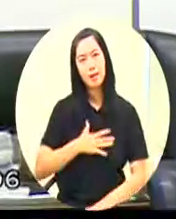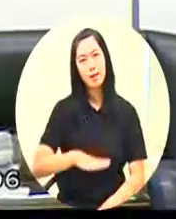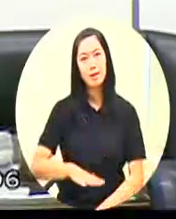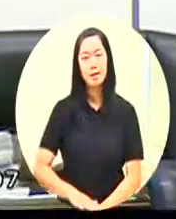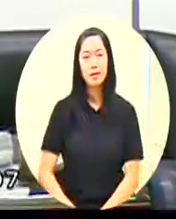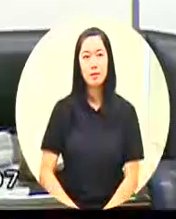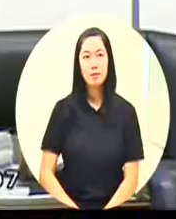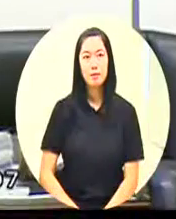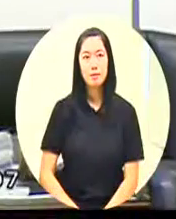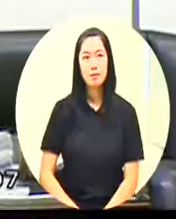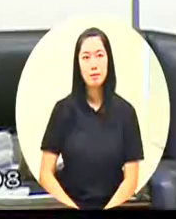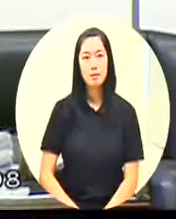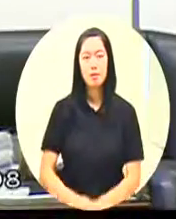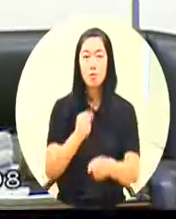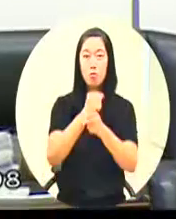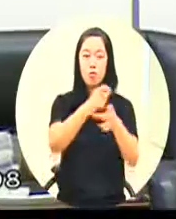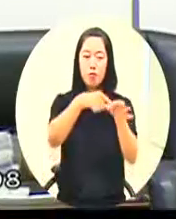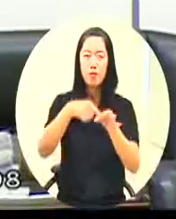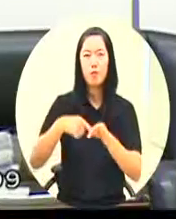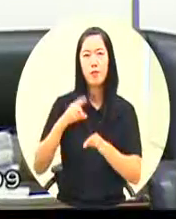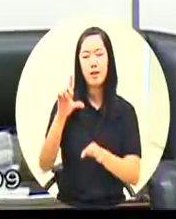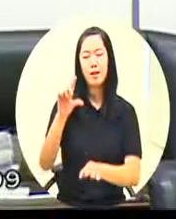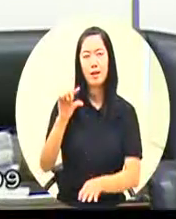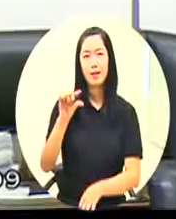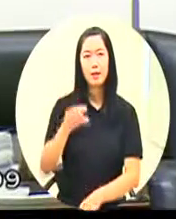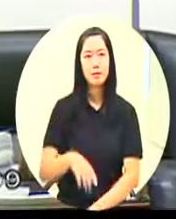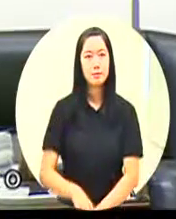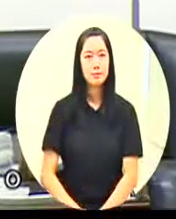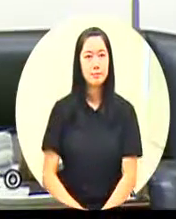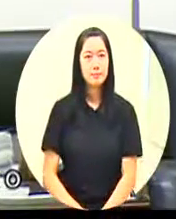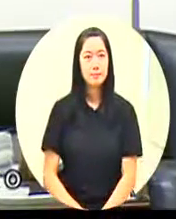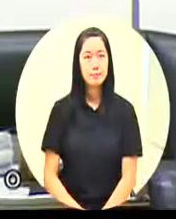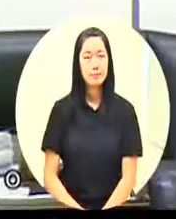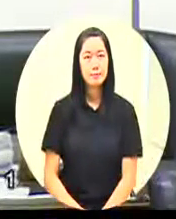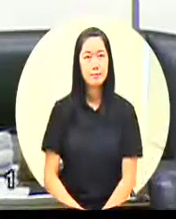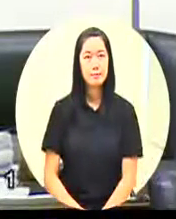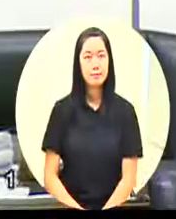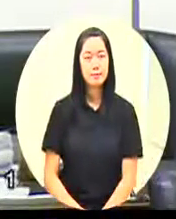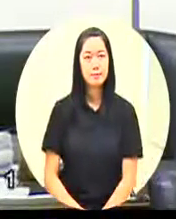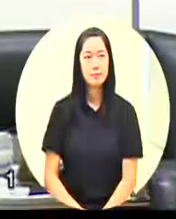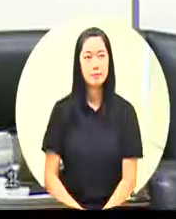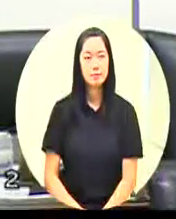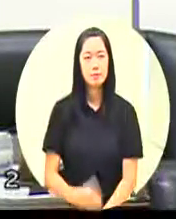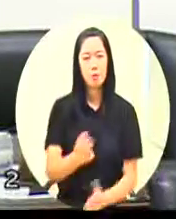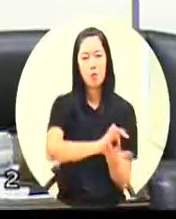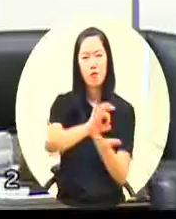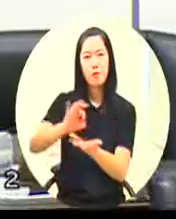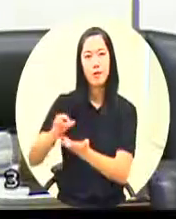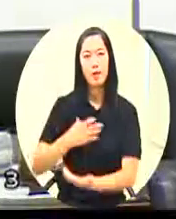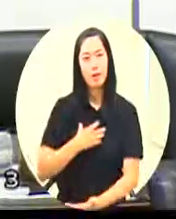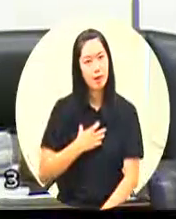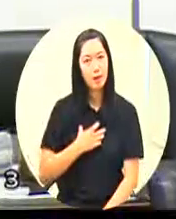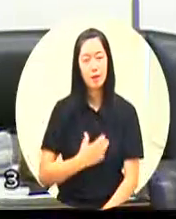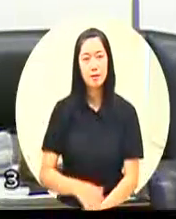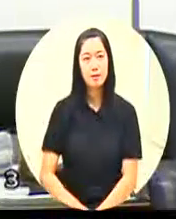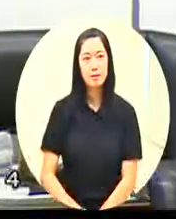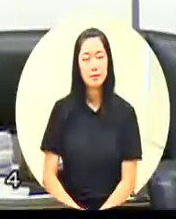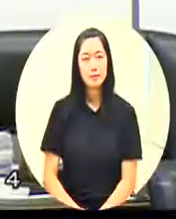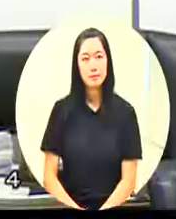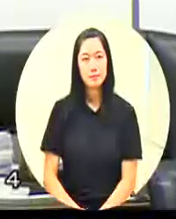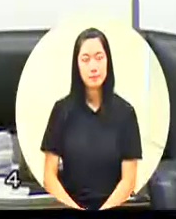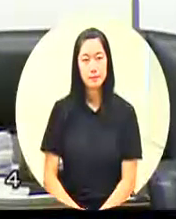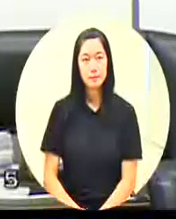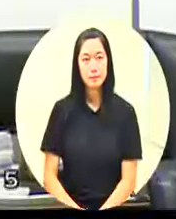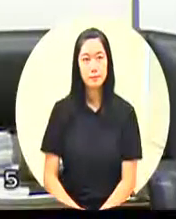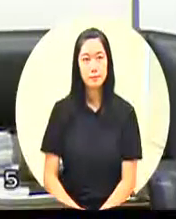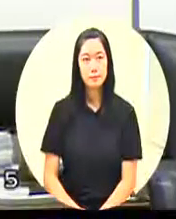入没有办法再支应那一些开支。所以现